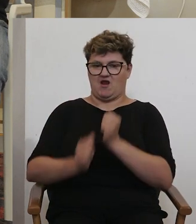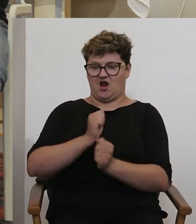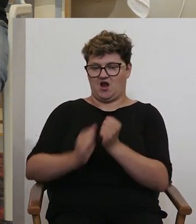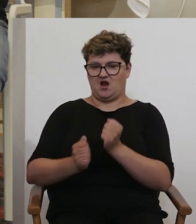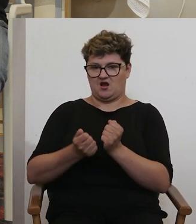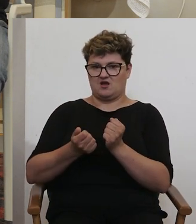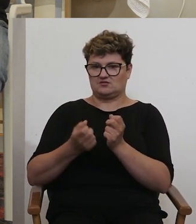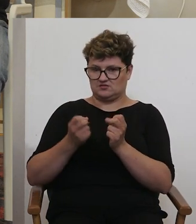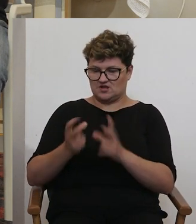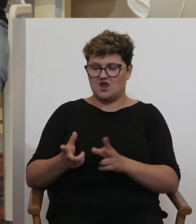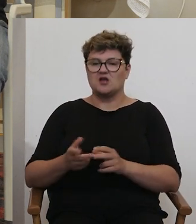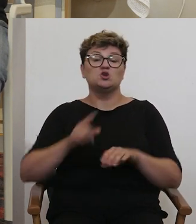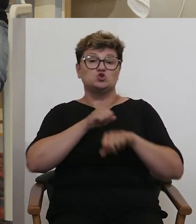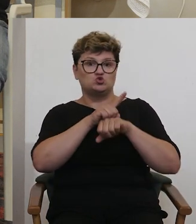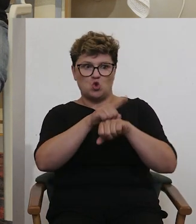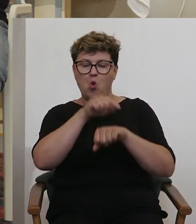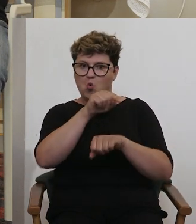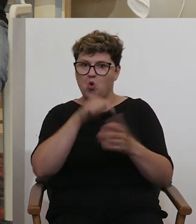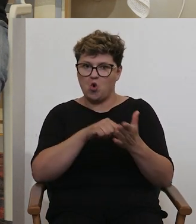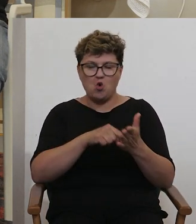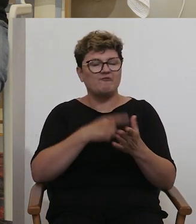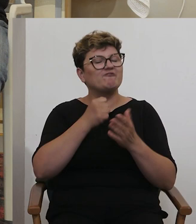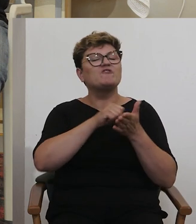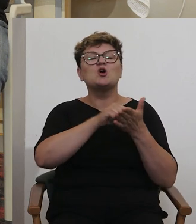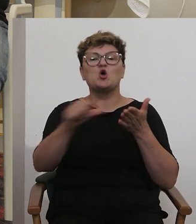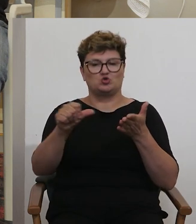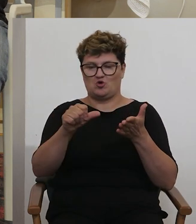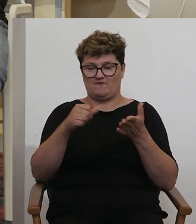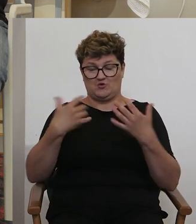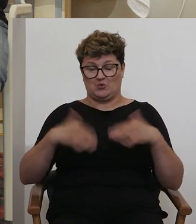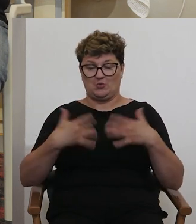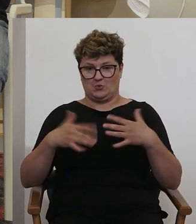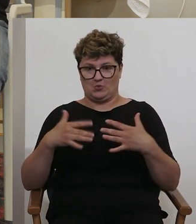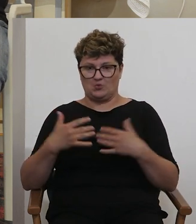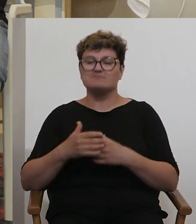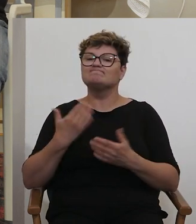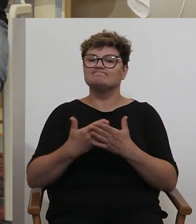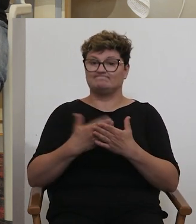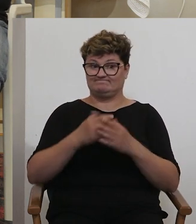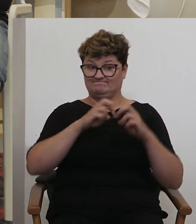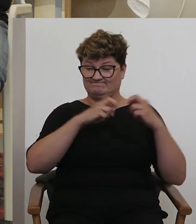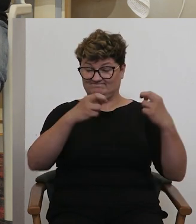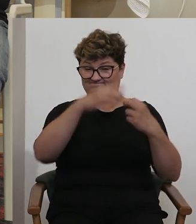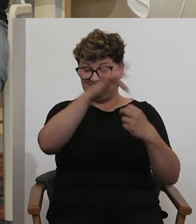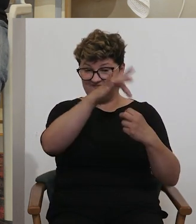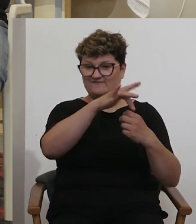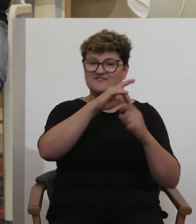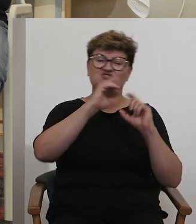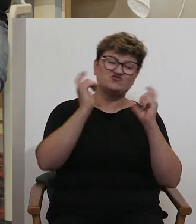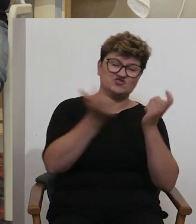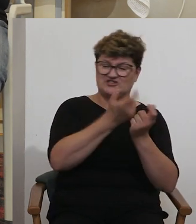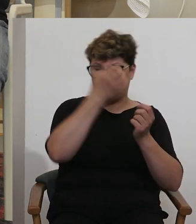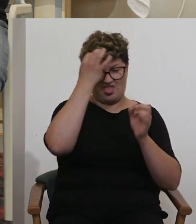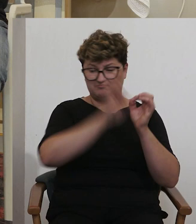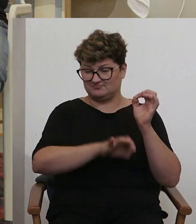jest o tyle czołgiem wyjątkowym w historii brygady, że jego załoga całkowicie składała się